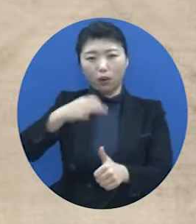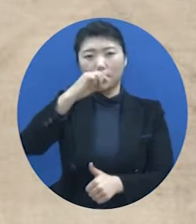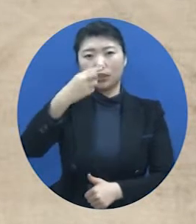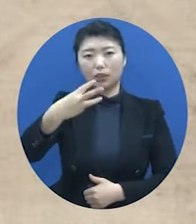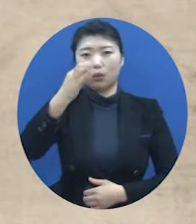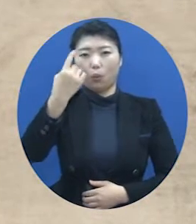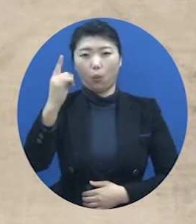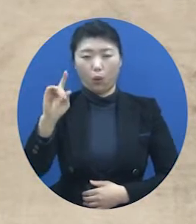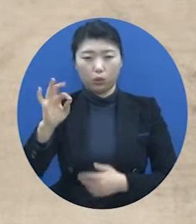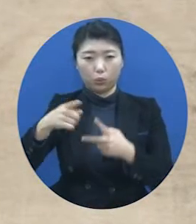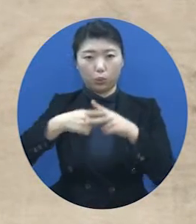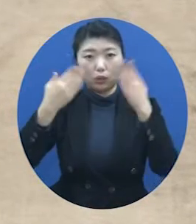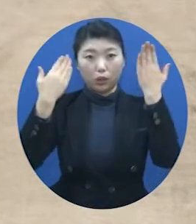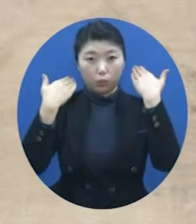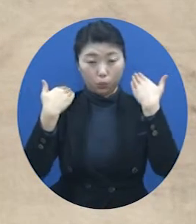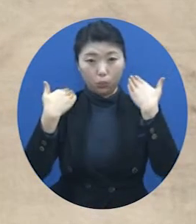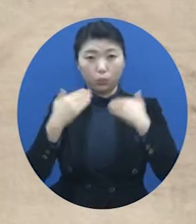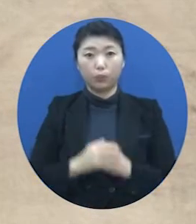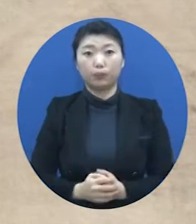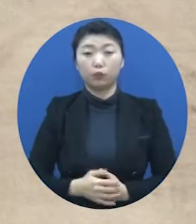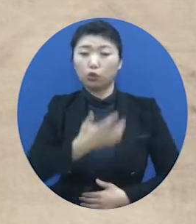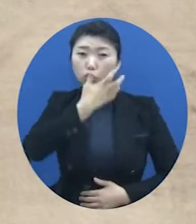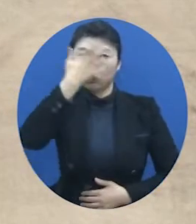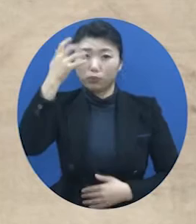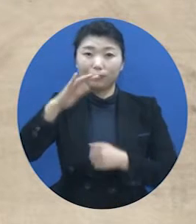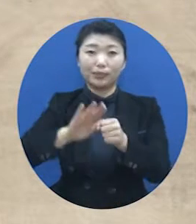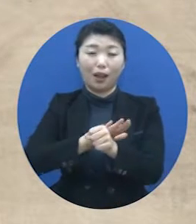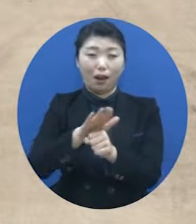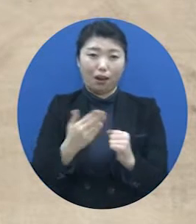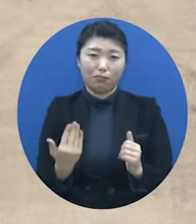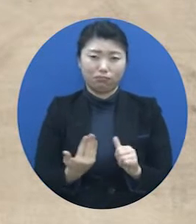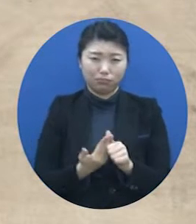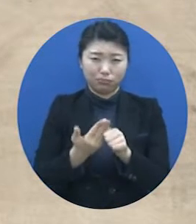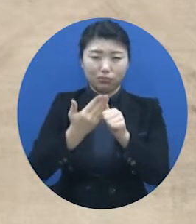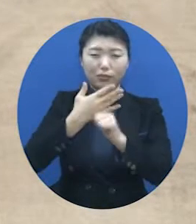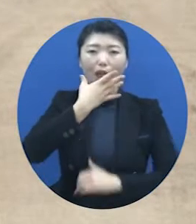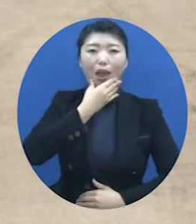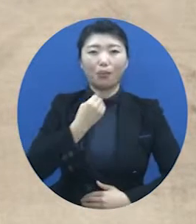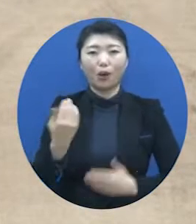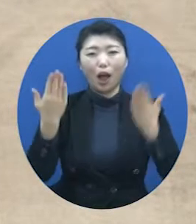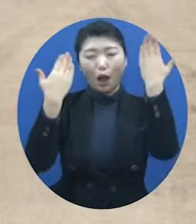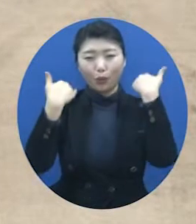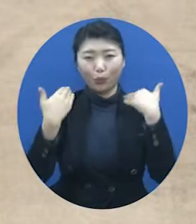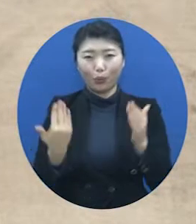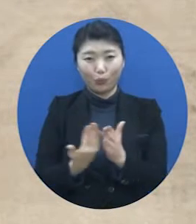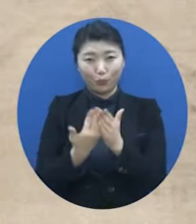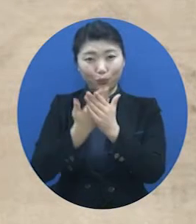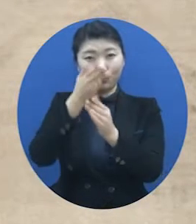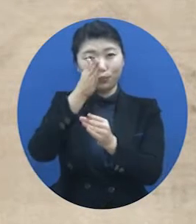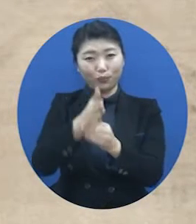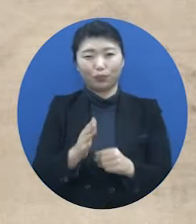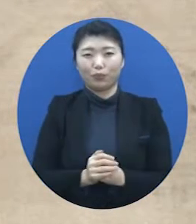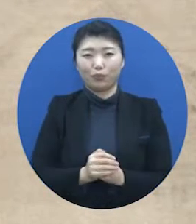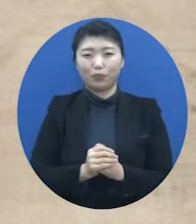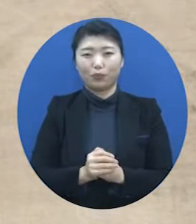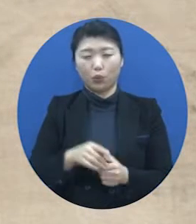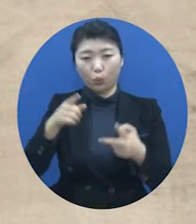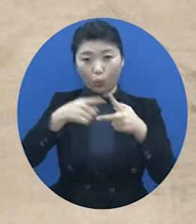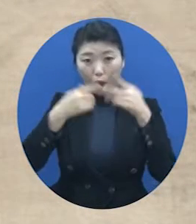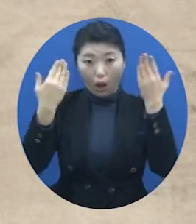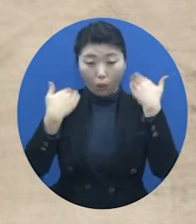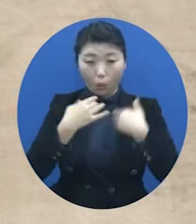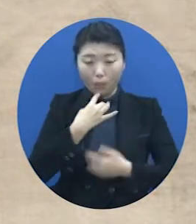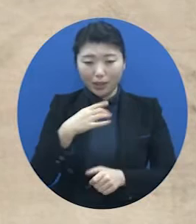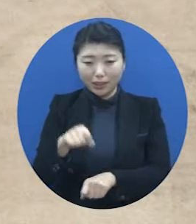의랑초등학교에 찾아왔습니다. 의랑초등학교는 꿈과 사랑을 키우는 행복한 학교를 만들어가고 있다고 하는데요.